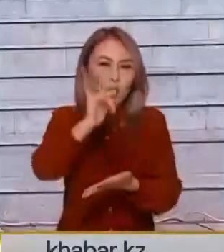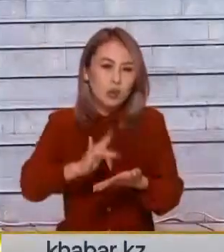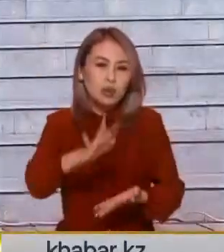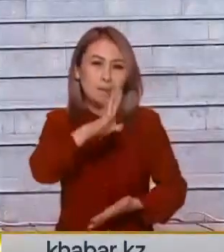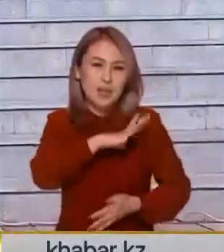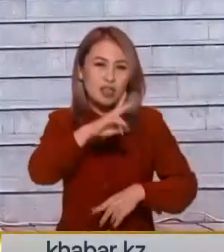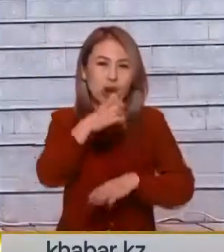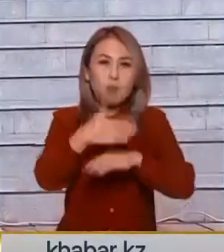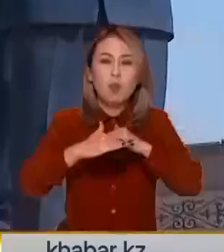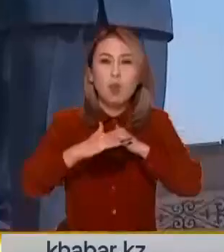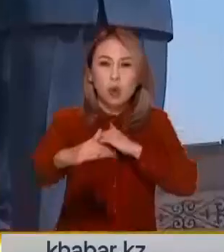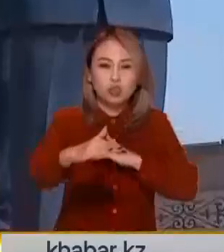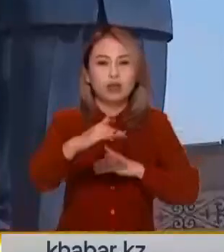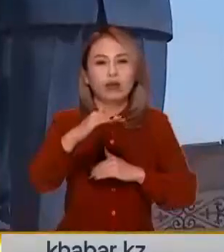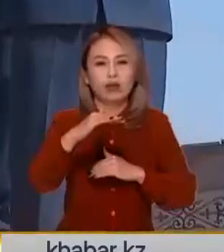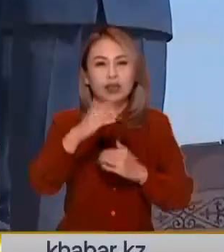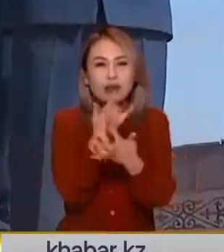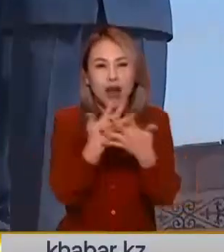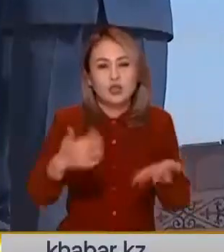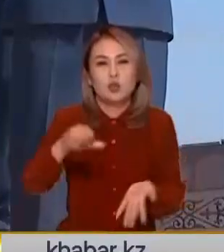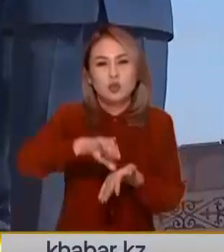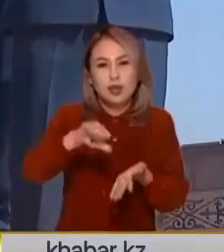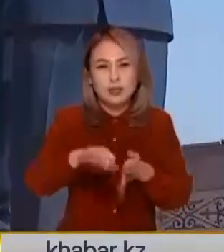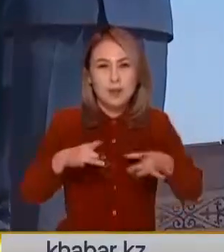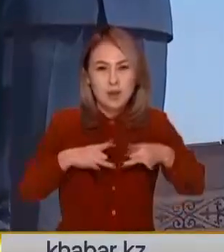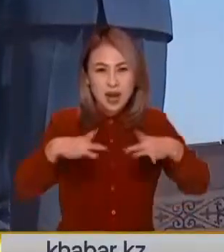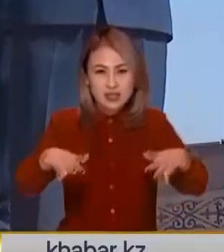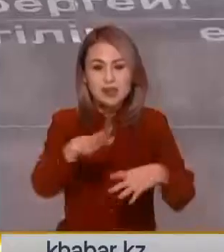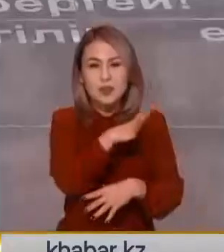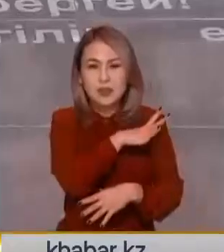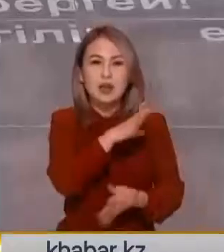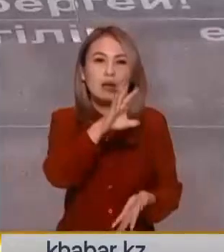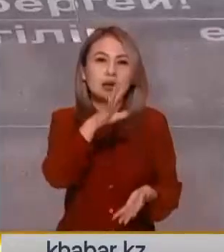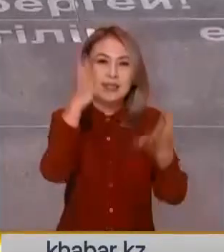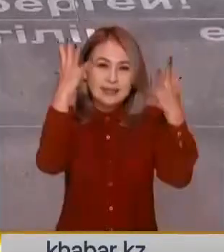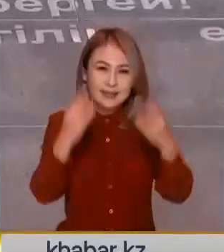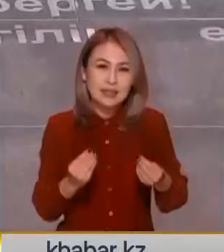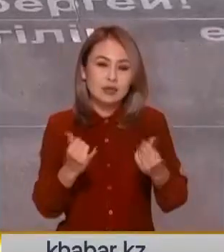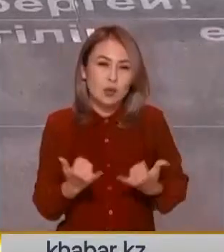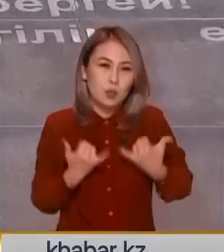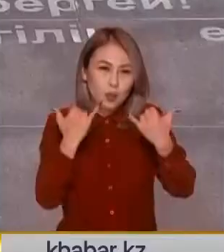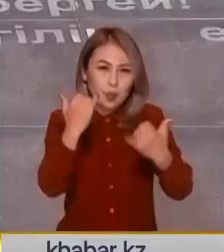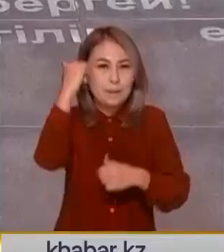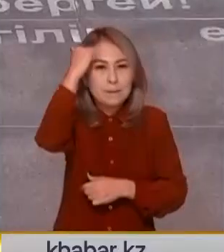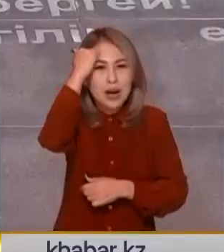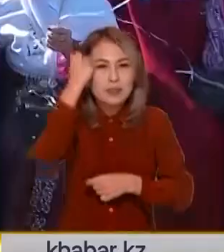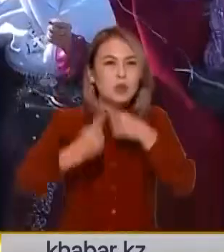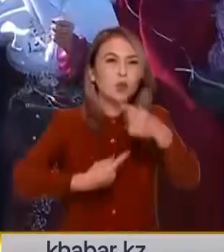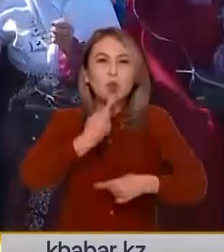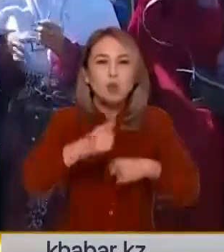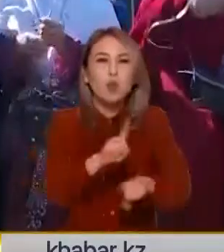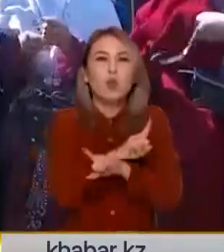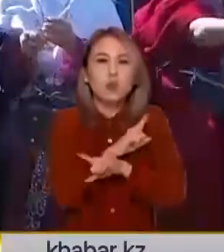на площади Рамиздер. По словам участников мероприятия, празднуя этот знаменательный день, мы отдаем дань памяти предкам,